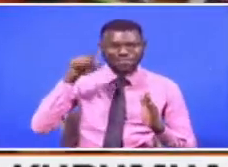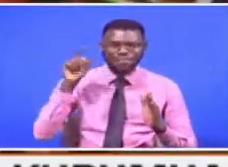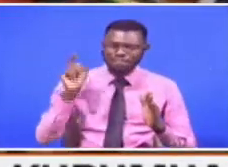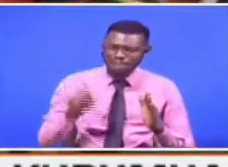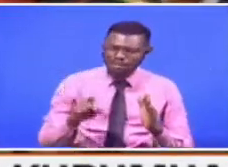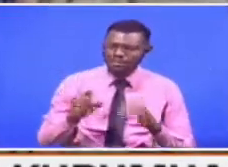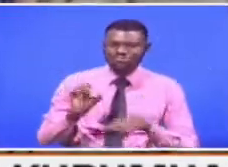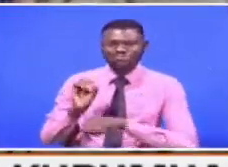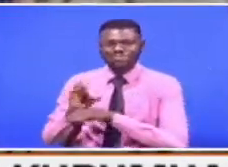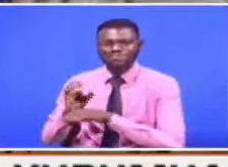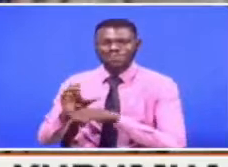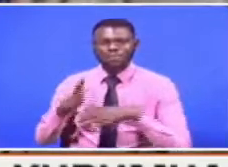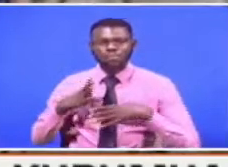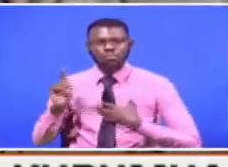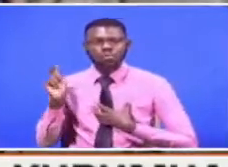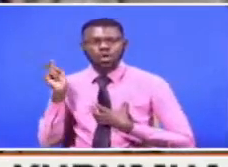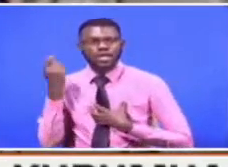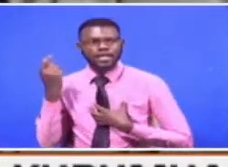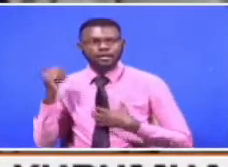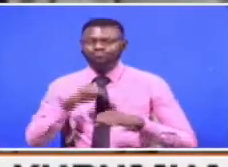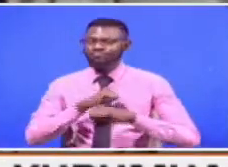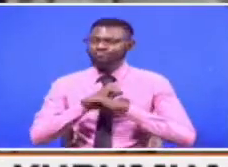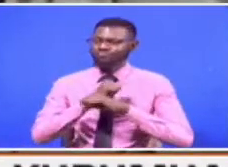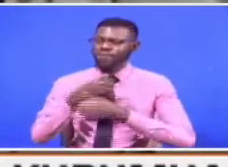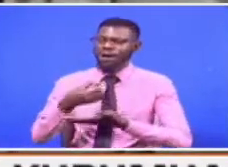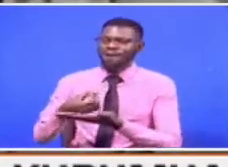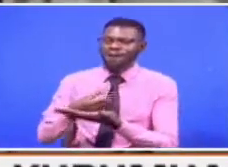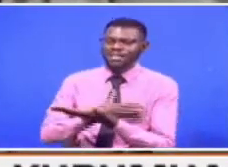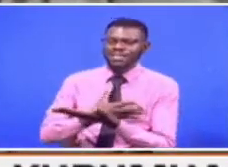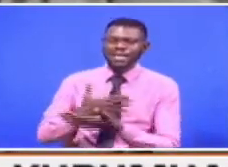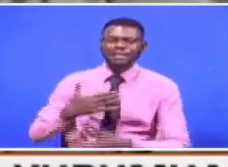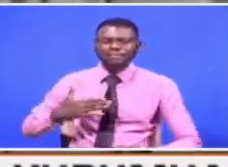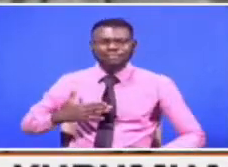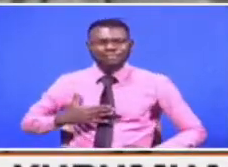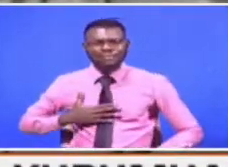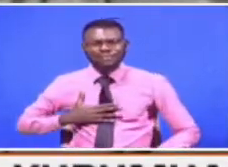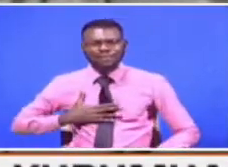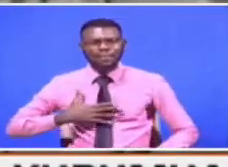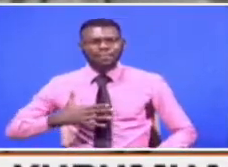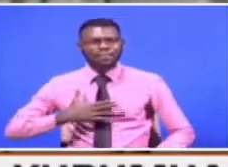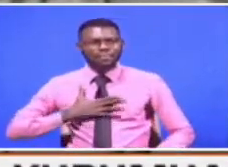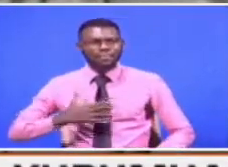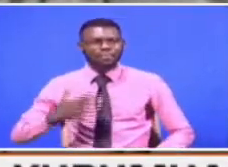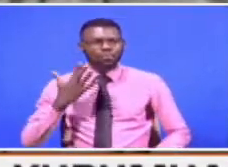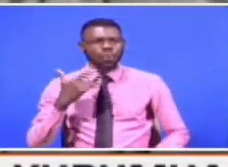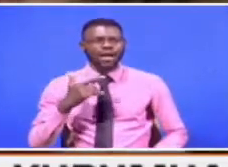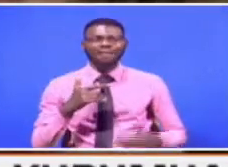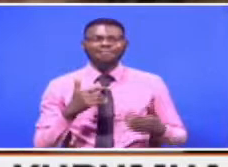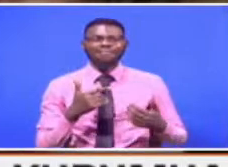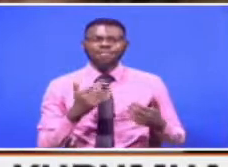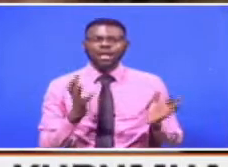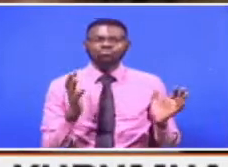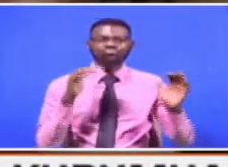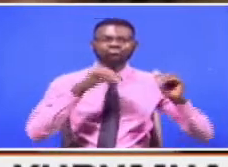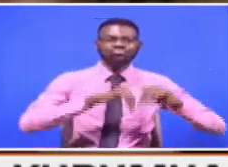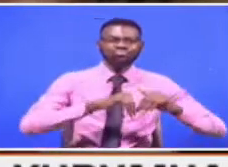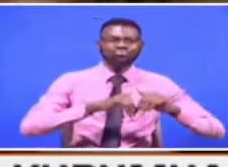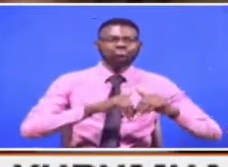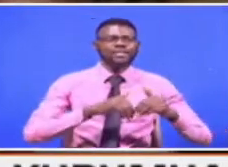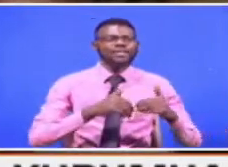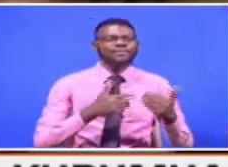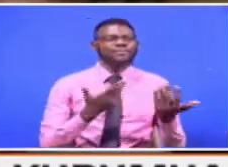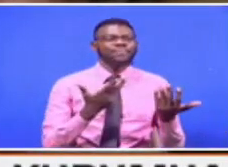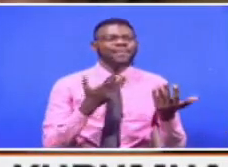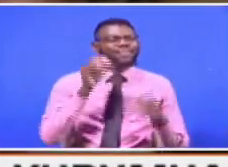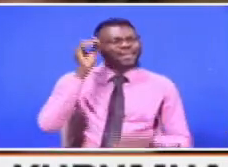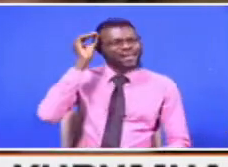mwa Wakenya kukabiliana na saratani ya mapafu. Walizungumza wakati kongamano kuhusu kupumua katika kaunti ya Kiambu ambapo wakilishi